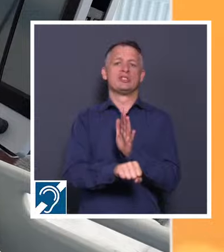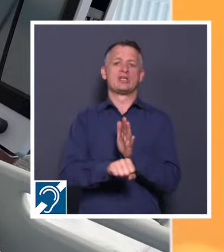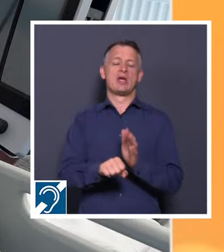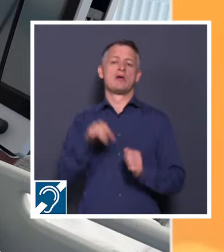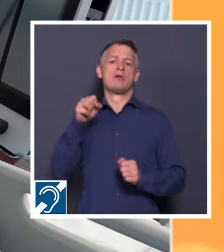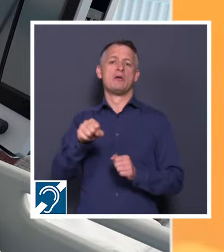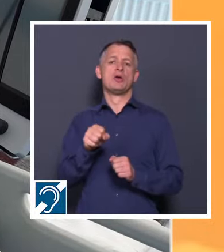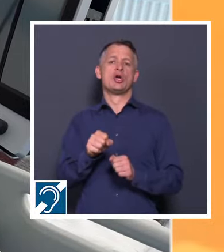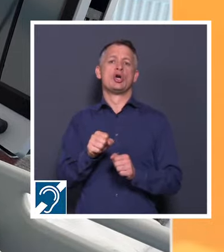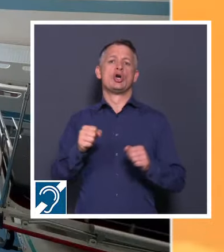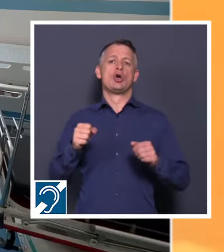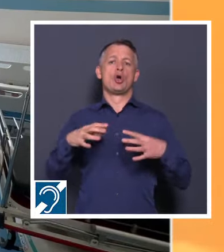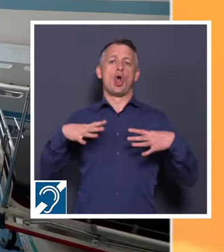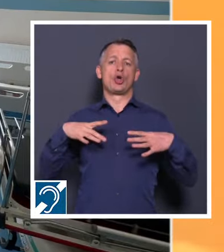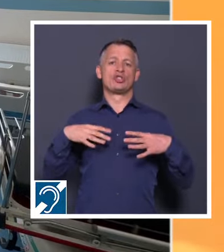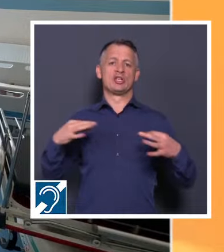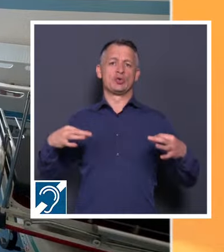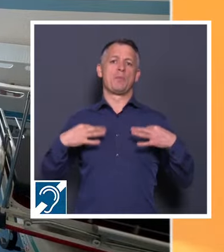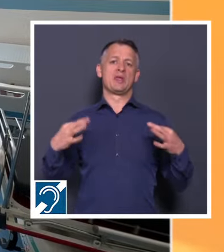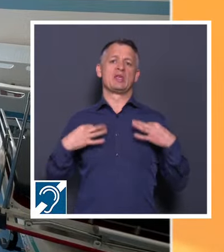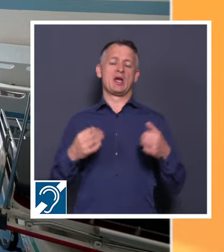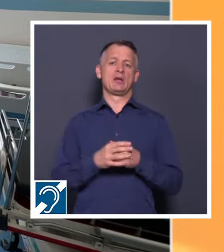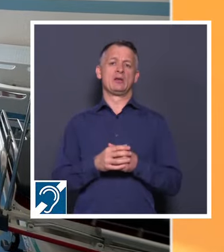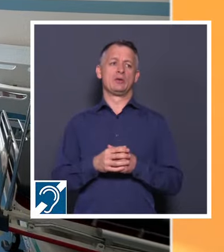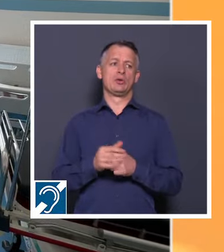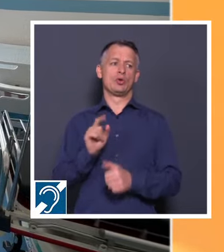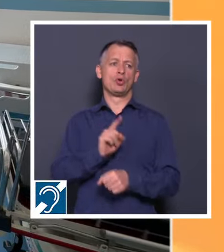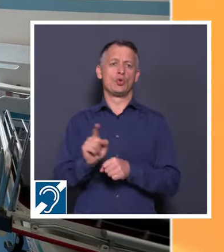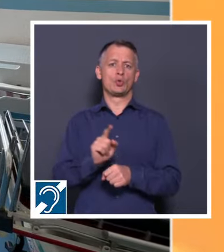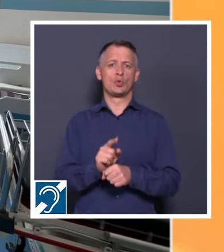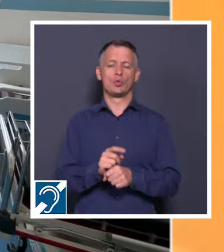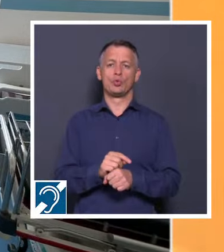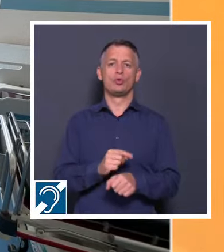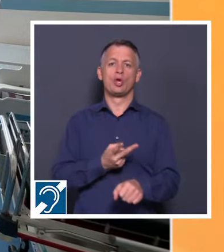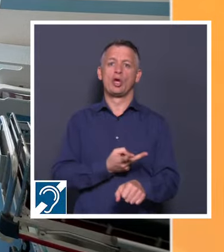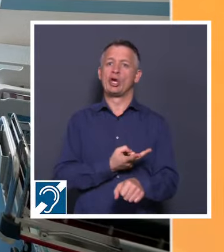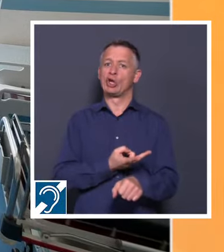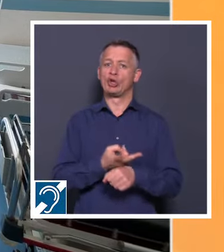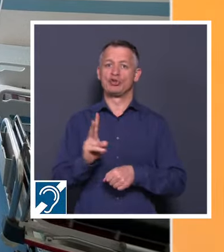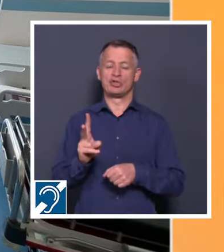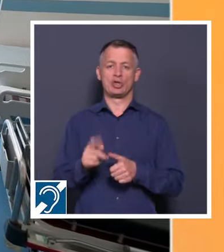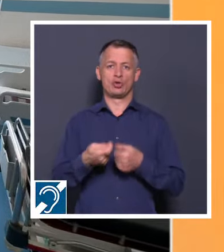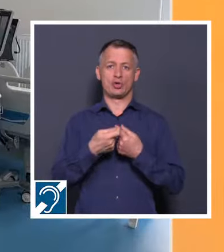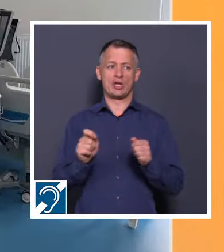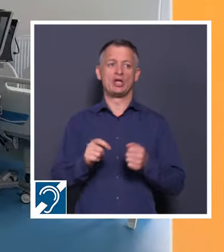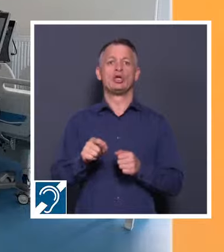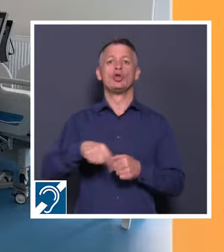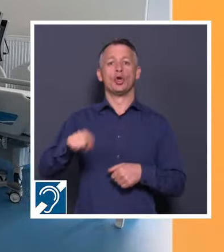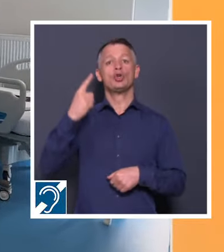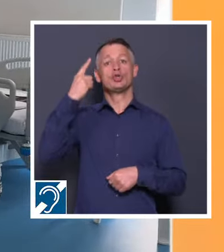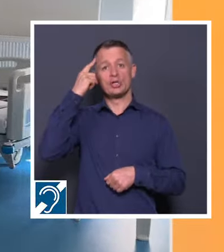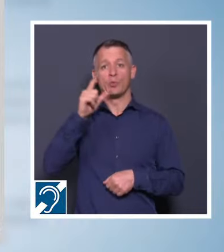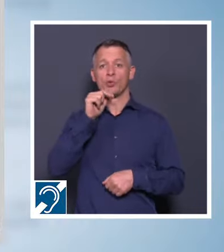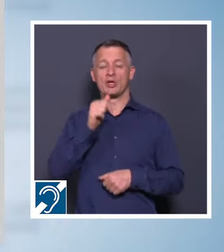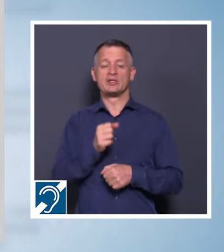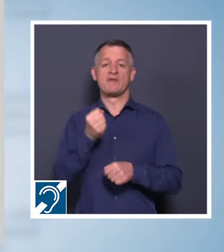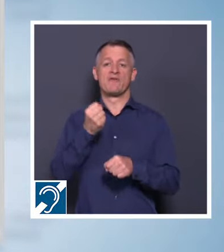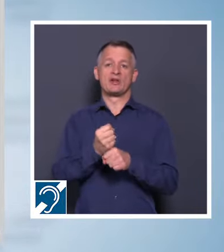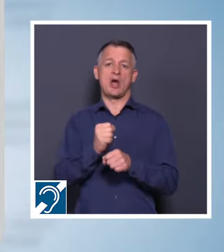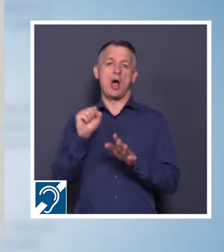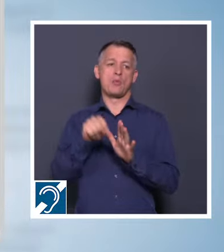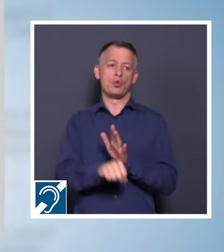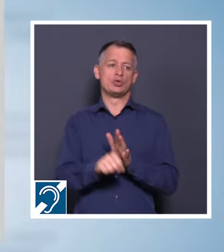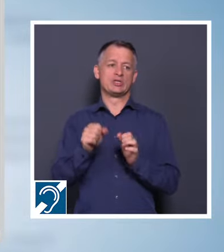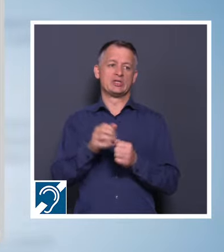medicale. Lucru total eronat constatat după aceea. Știm unde se abuzează. Se abuzează în special